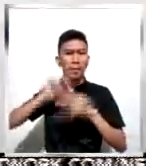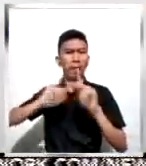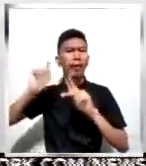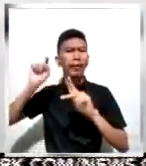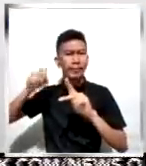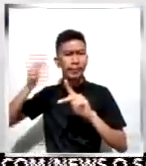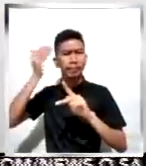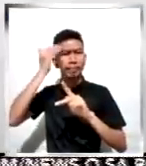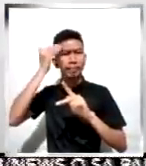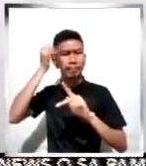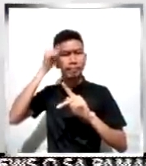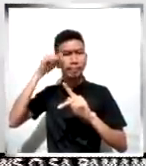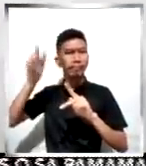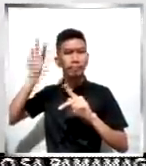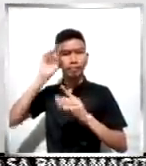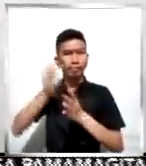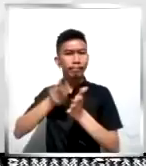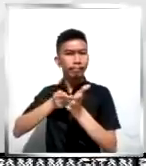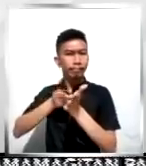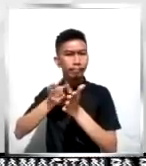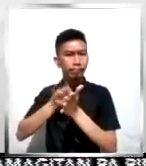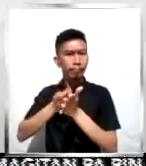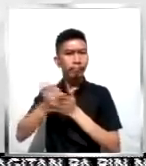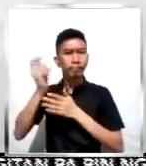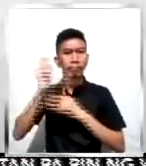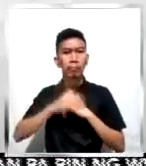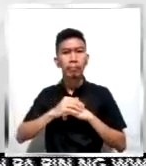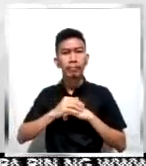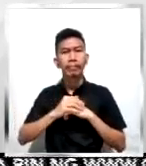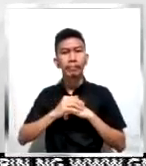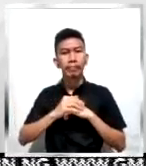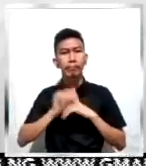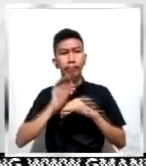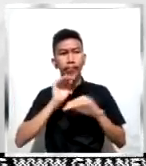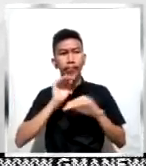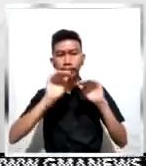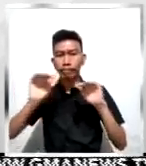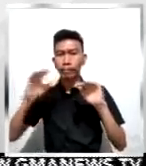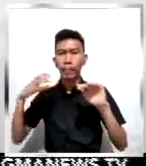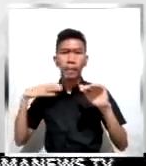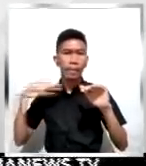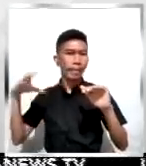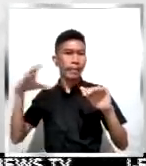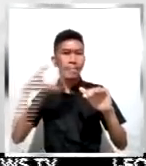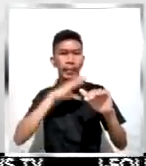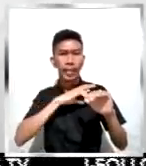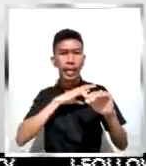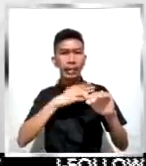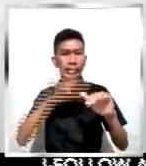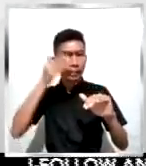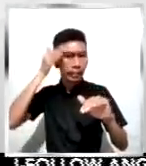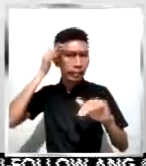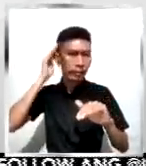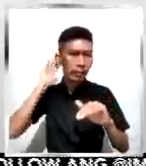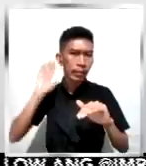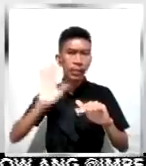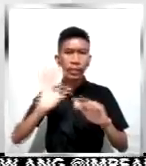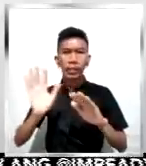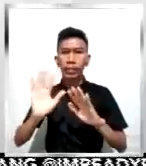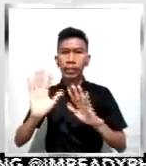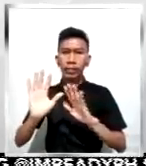kabataan. Ako'y nananawagan sa Senado na huwag naman sanang tularin itong Kamara